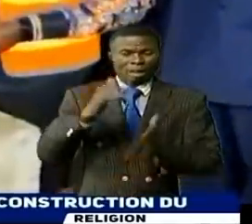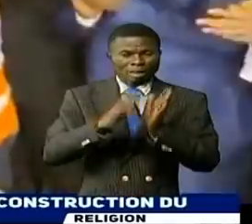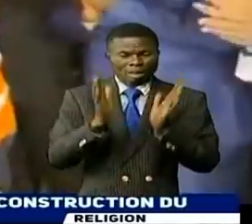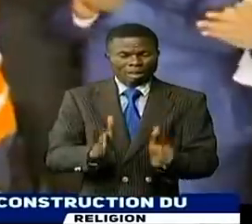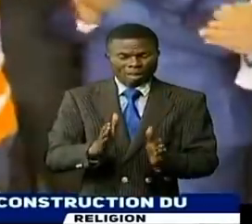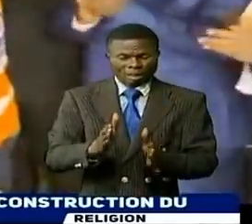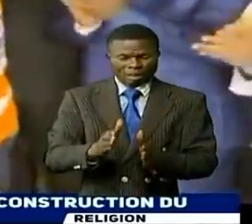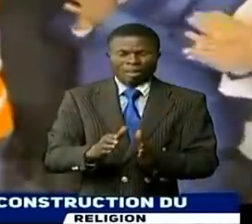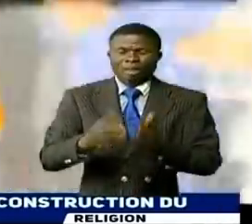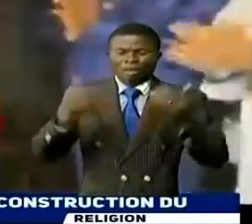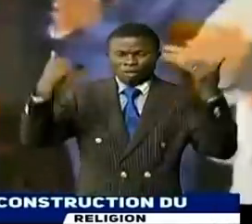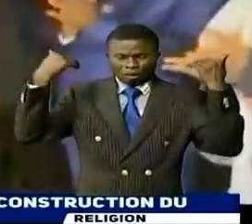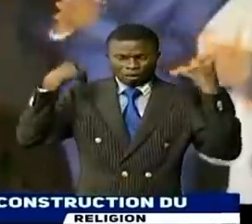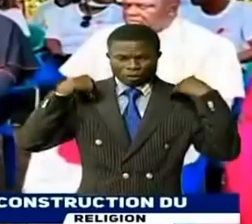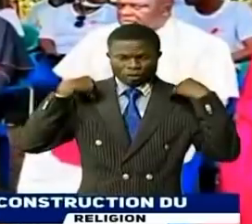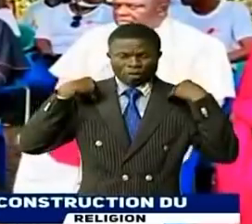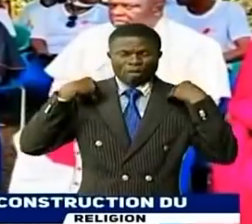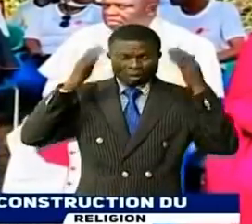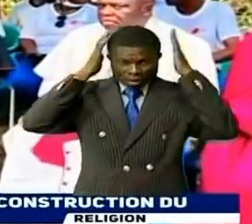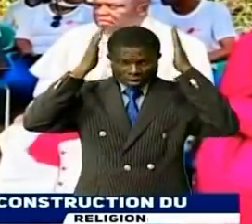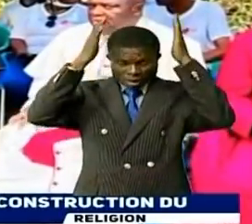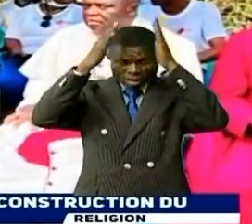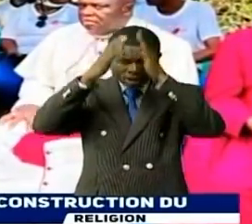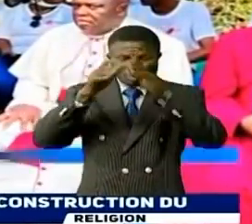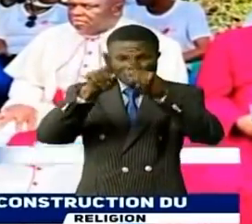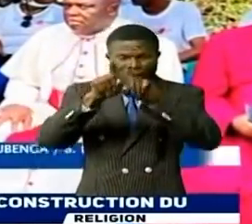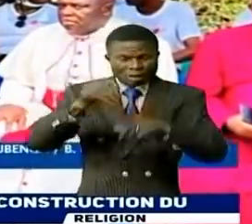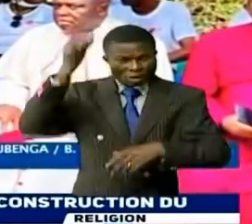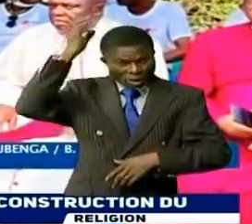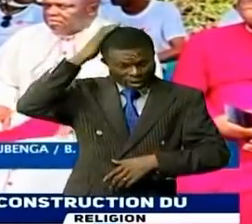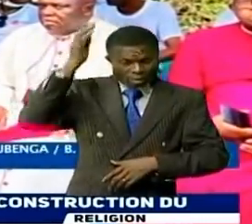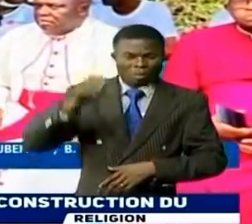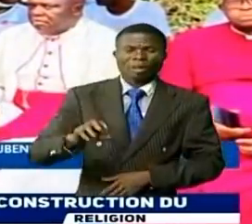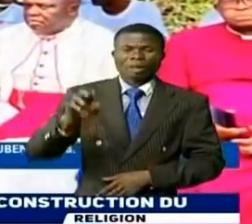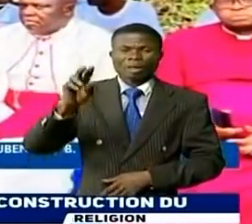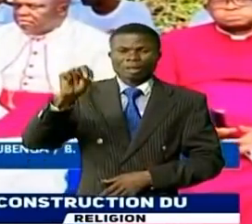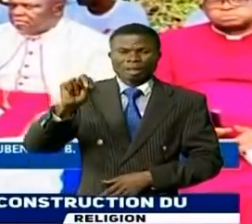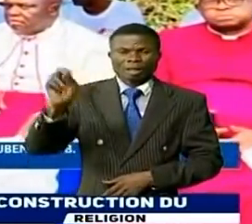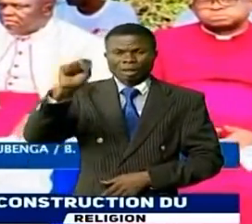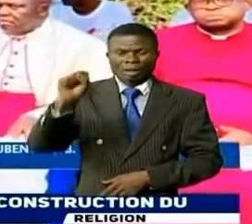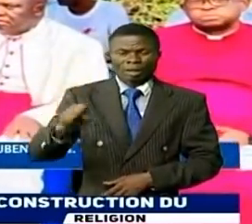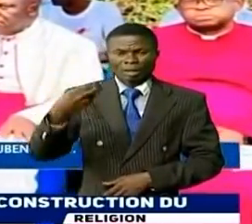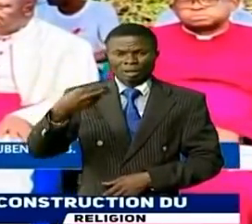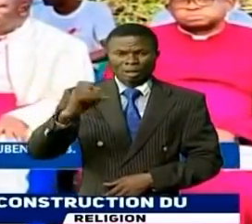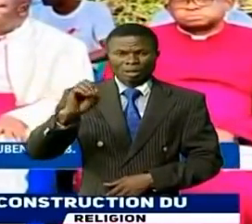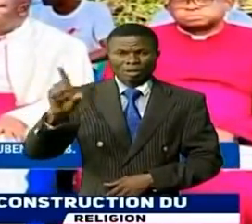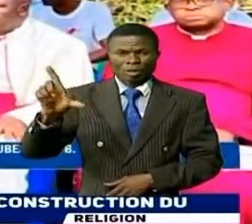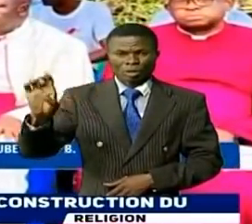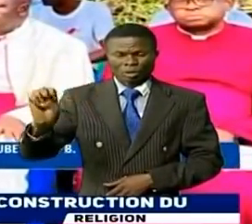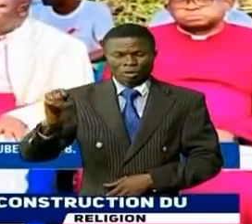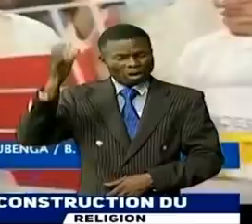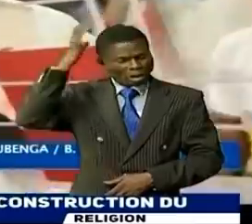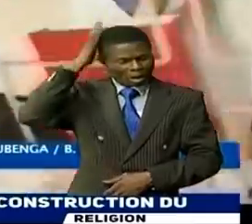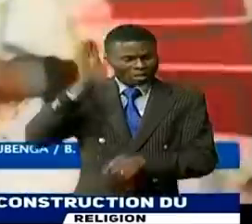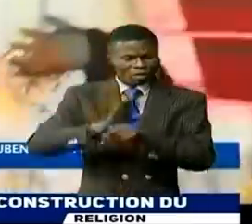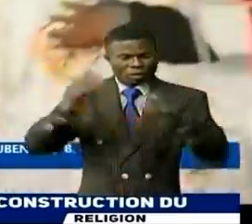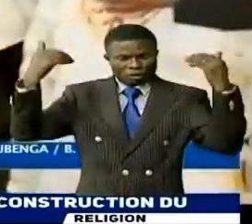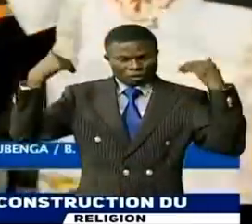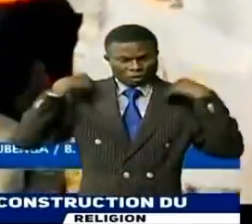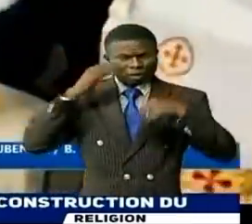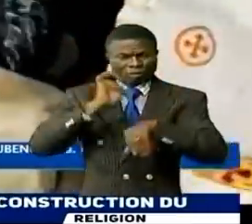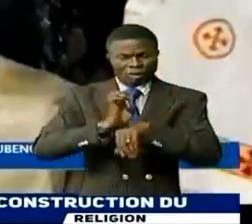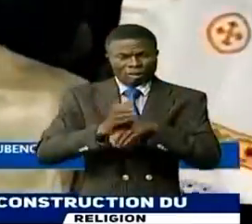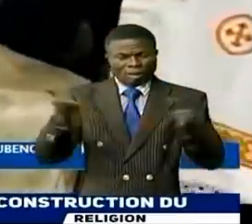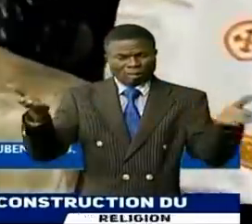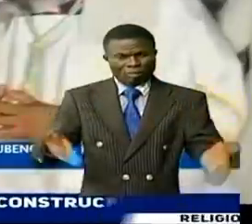regard intéressé du chapelain du pape Donatien Cholet, les archevêques et évêques, ainsi que des autorités de la place,